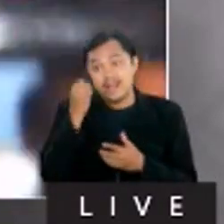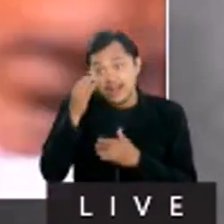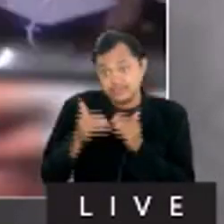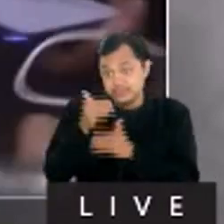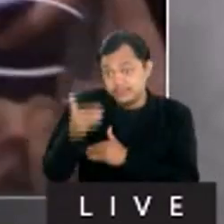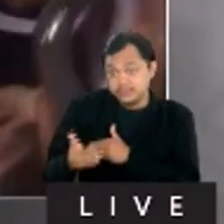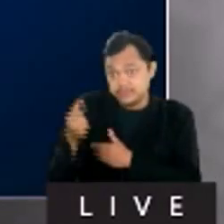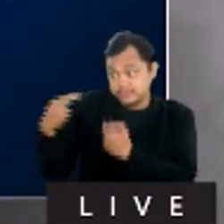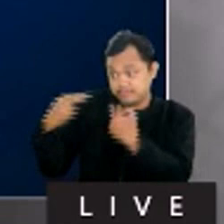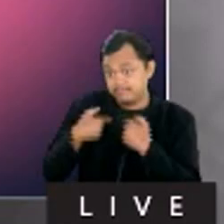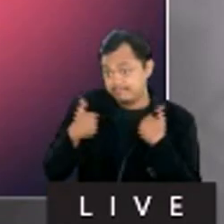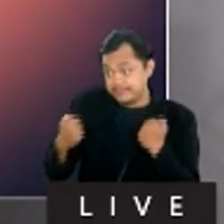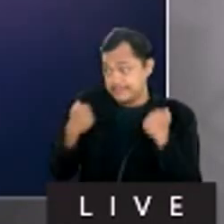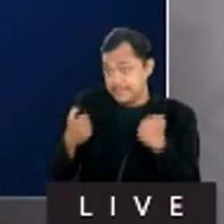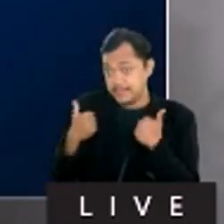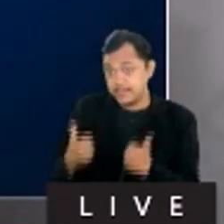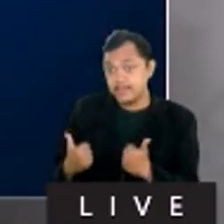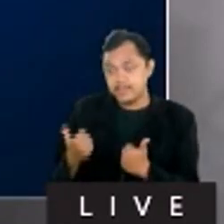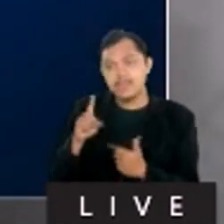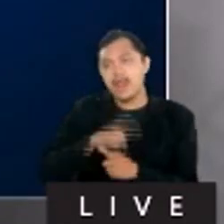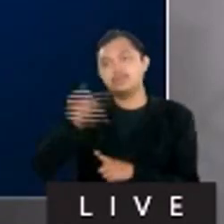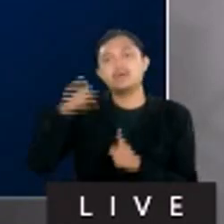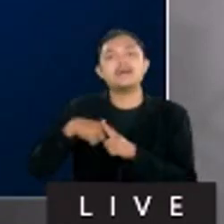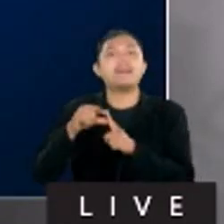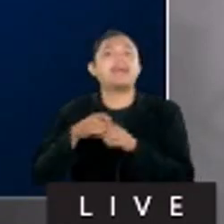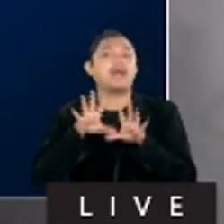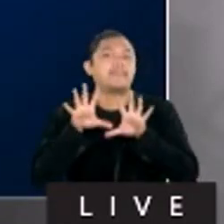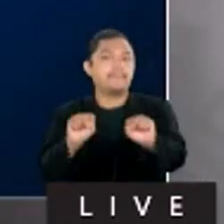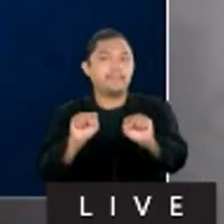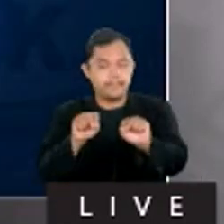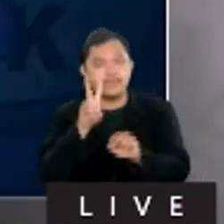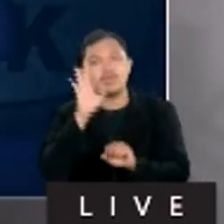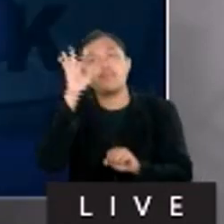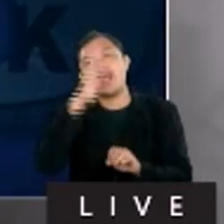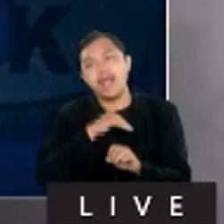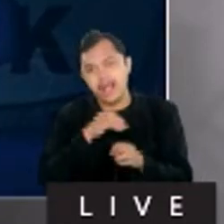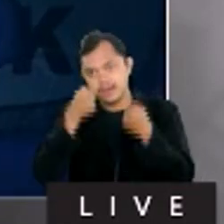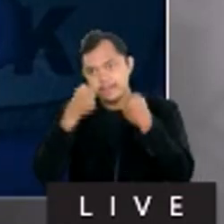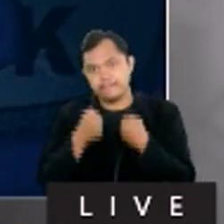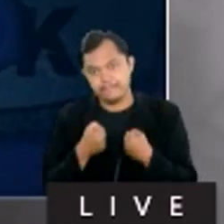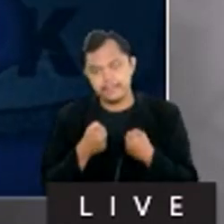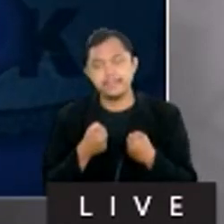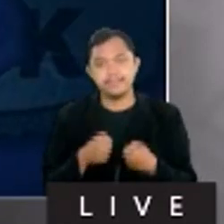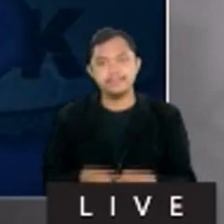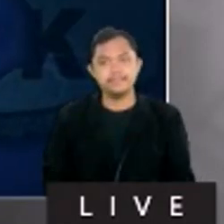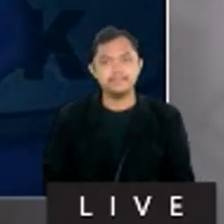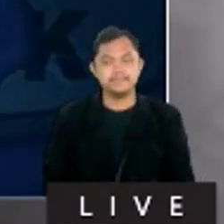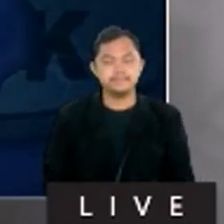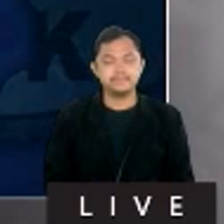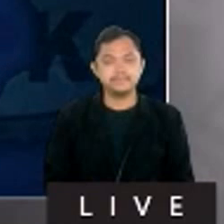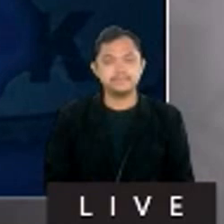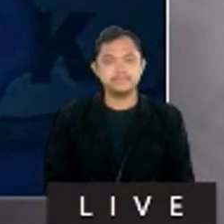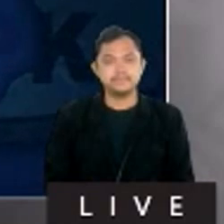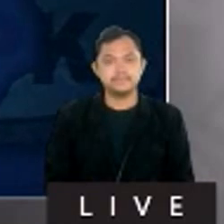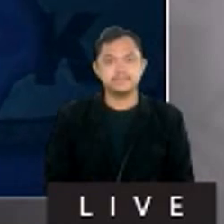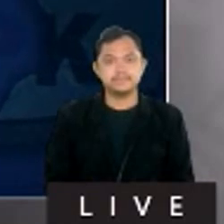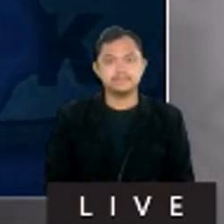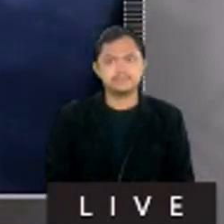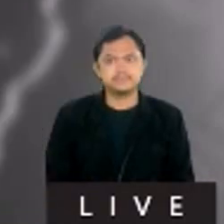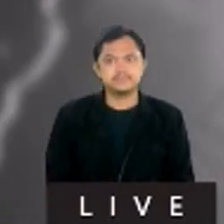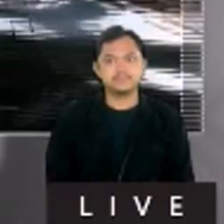melanjutkan pemeriksaan dan menahan Lukas NMB selama 20 hari pertama hingga 30 Januari 2023. Demikian Ando,